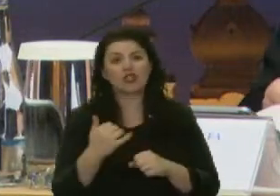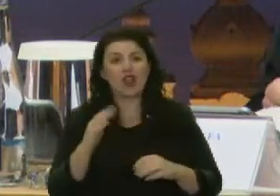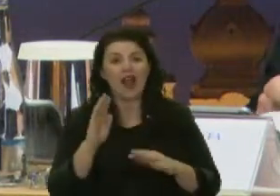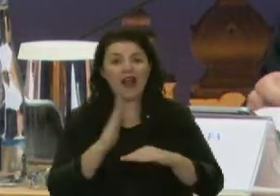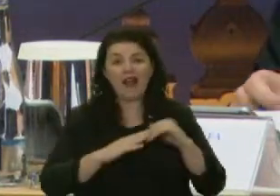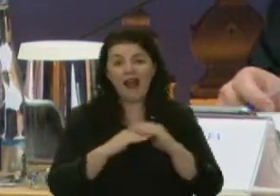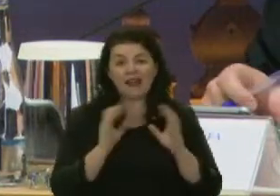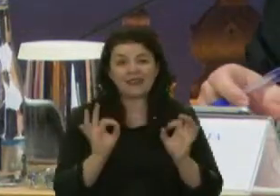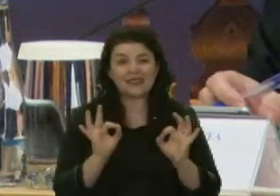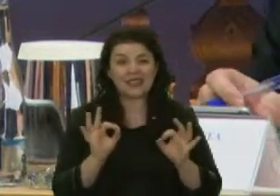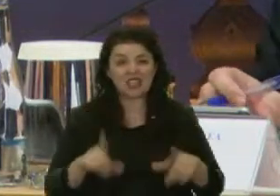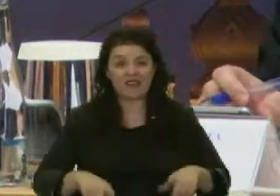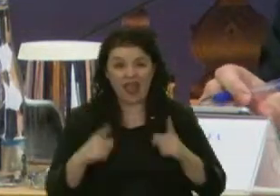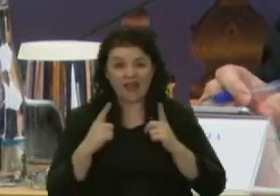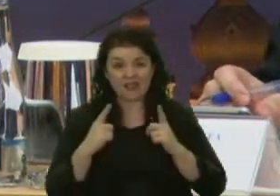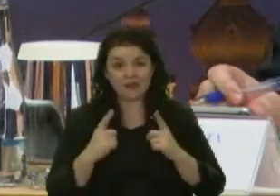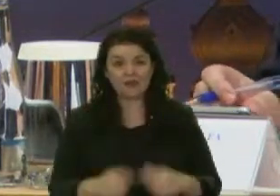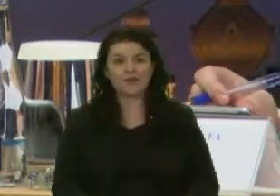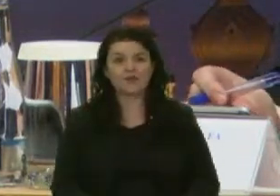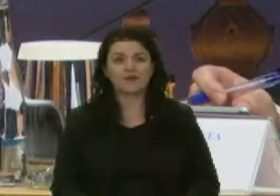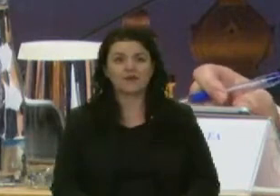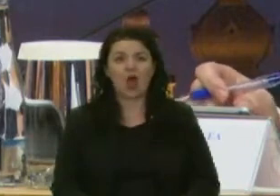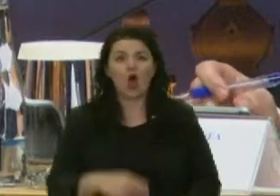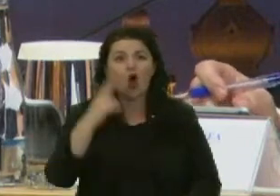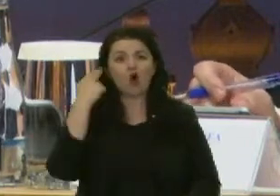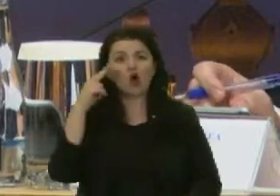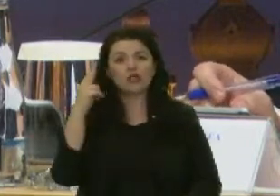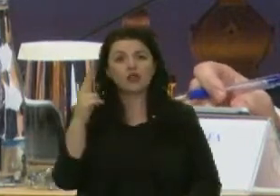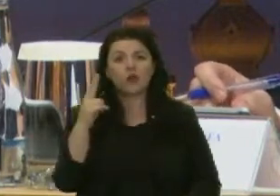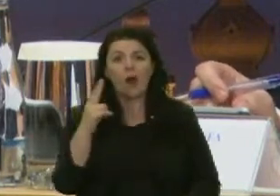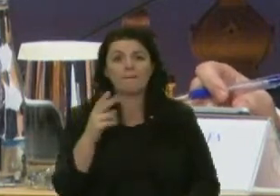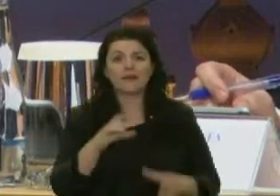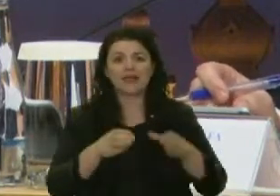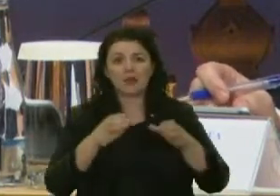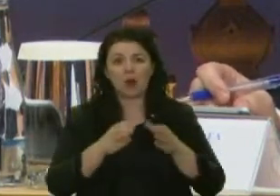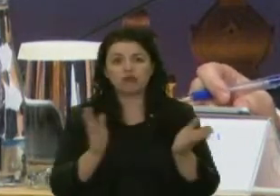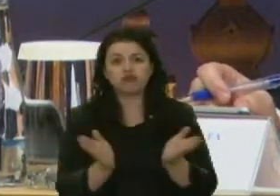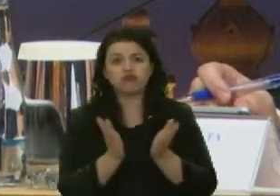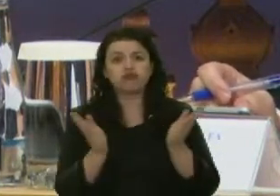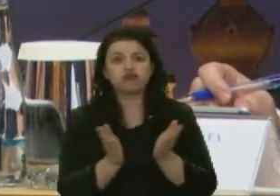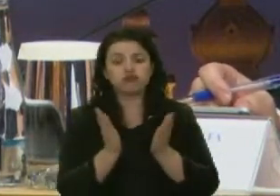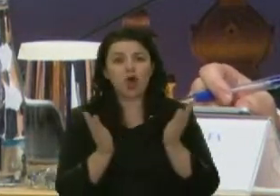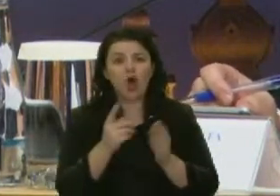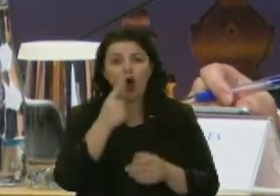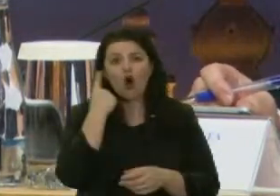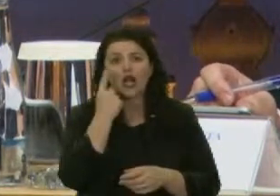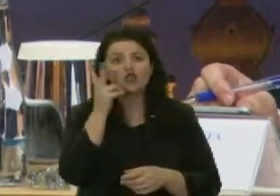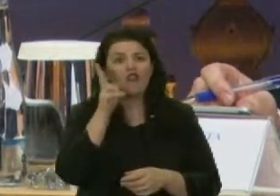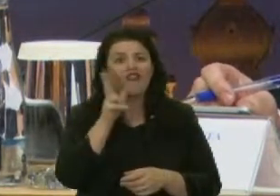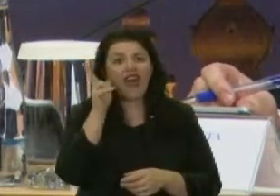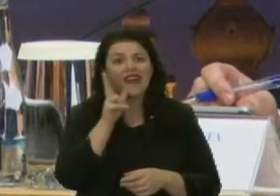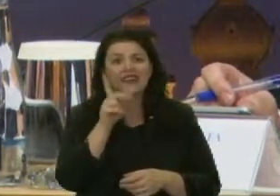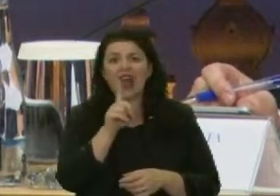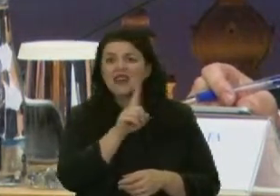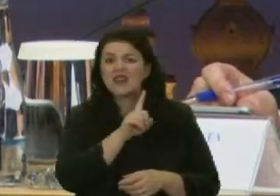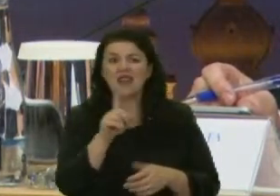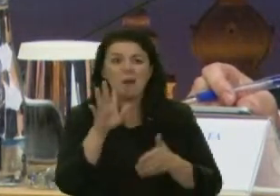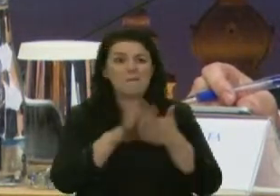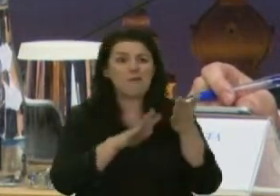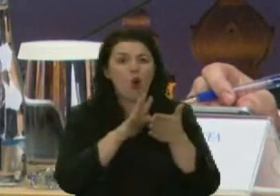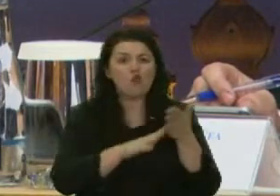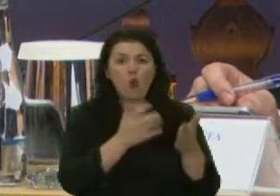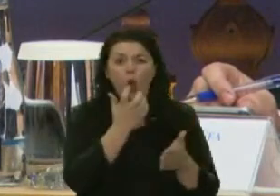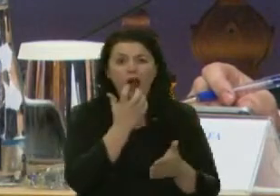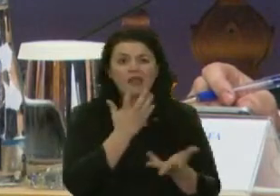în orașele noastre să continuăm dimensiunea care promovează orașul verde și nepoluant adică toate politicile